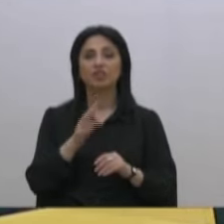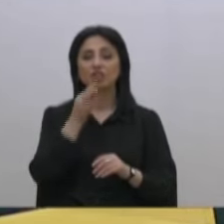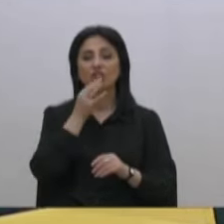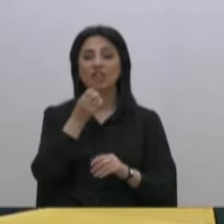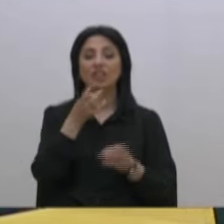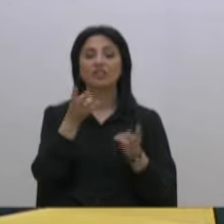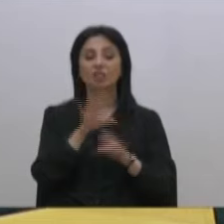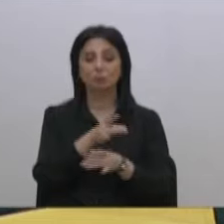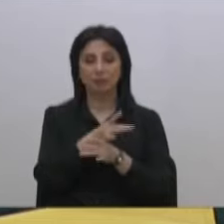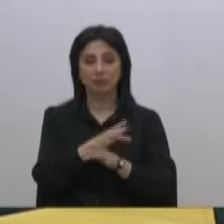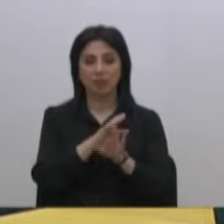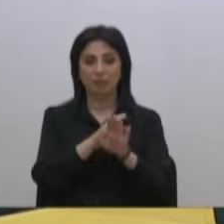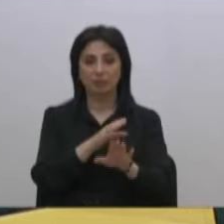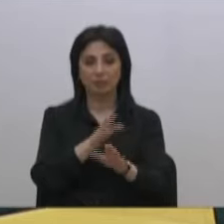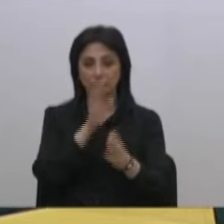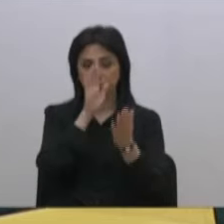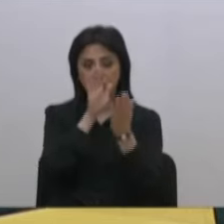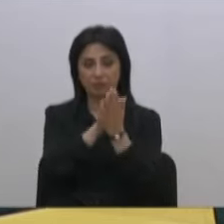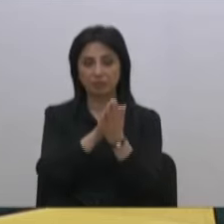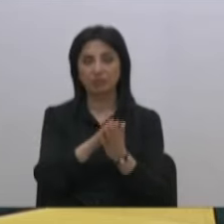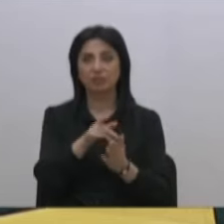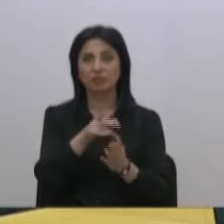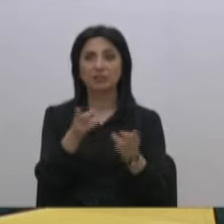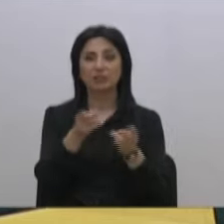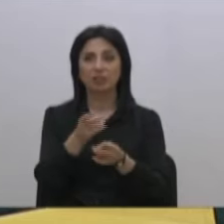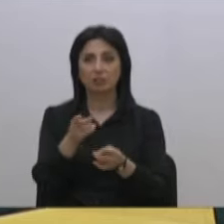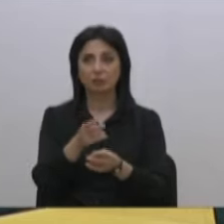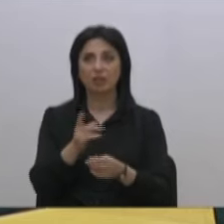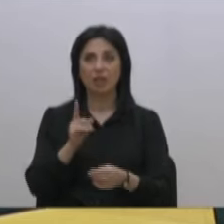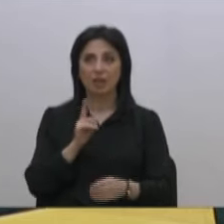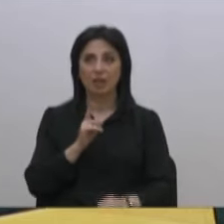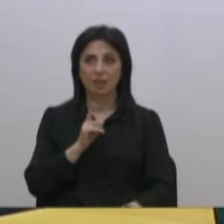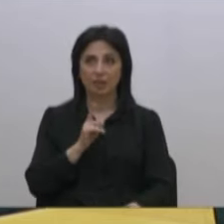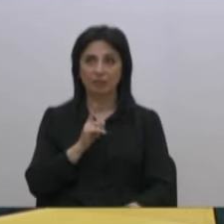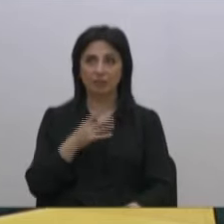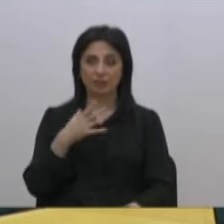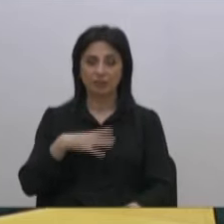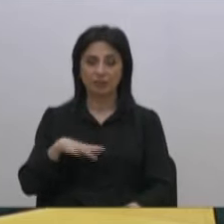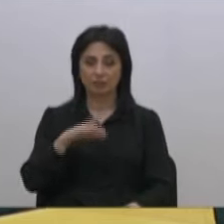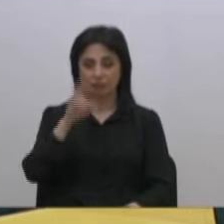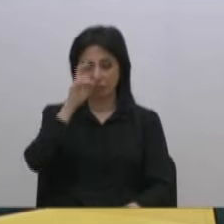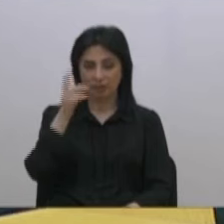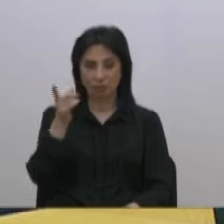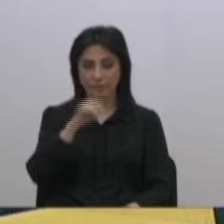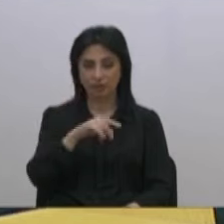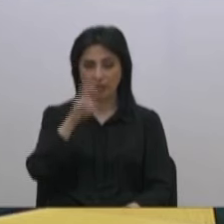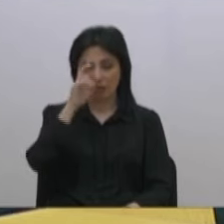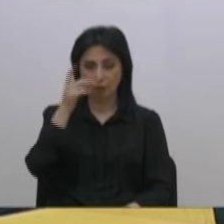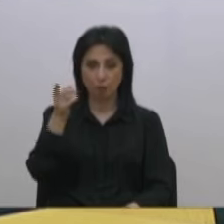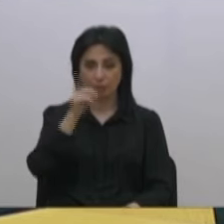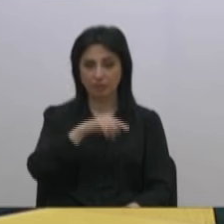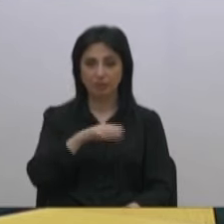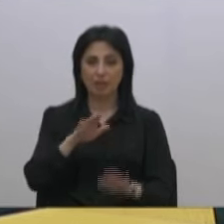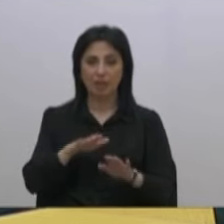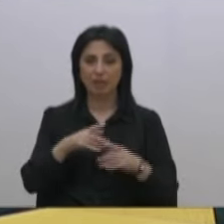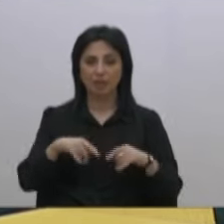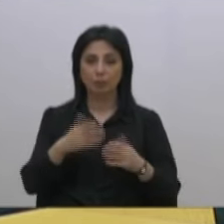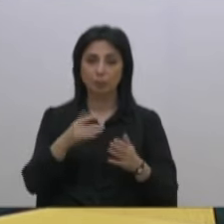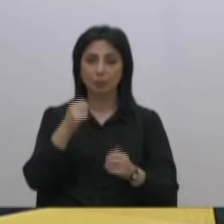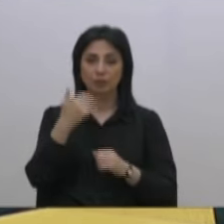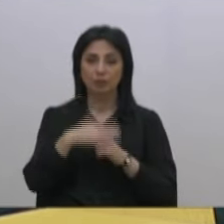კიდევ რჩებიან სიღარიბესთან პირისპირ, ჯერ კიდევ საჭიროებენ და ელიან საქართველოს მთავრობისგან, ხელისუფლებისგან, ადგილობრივი